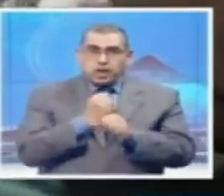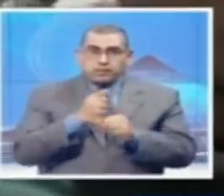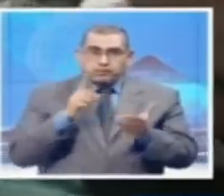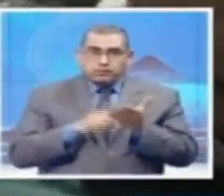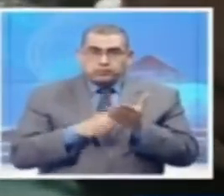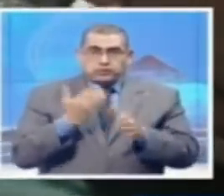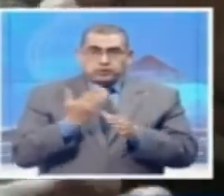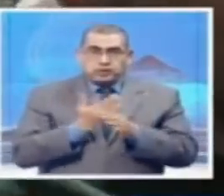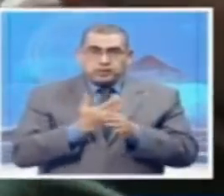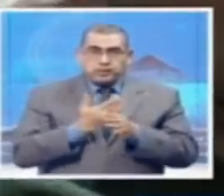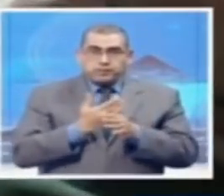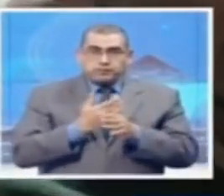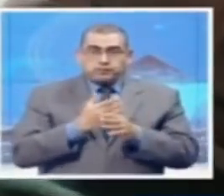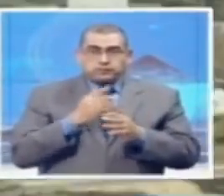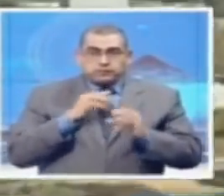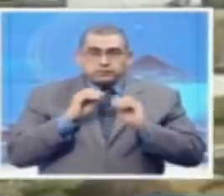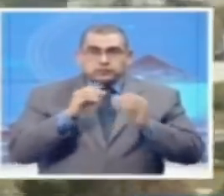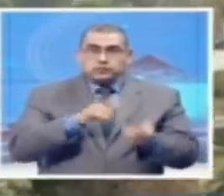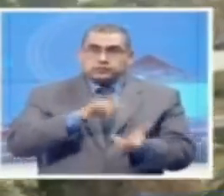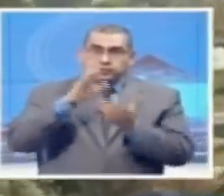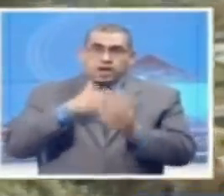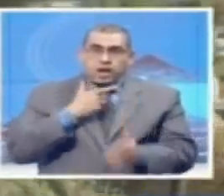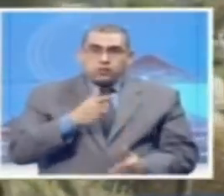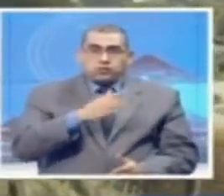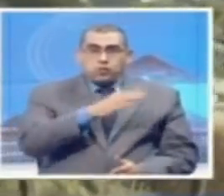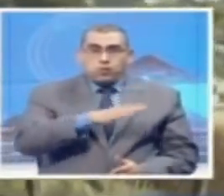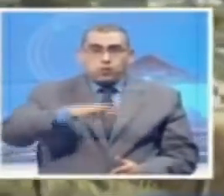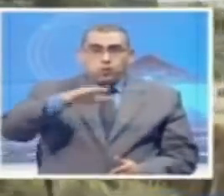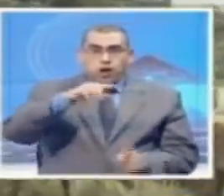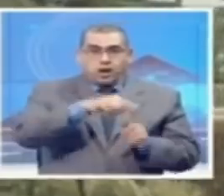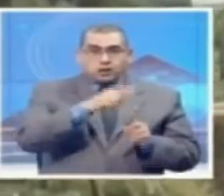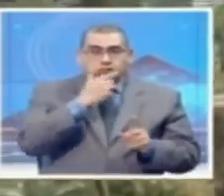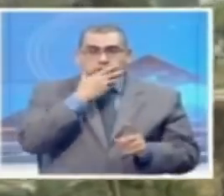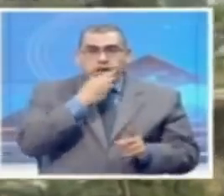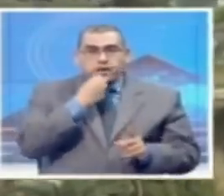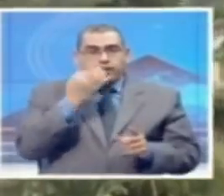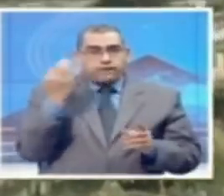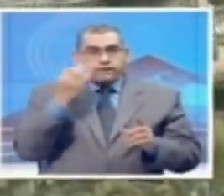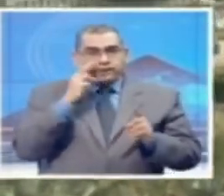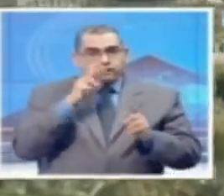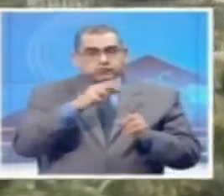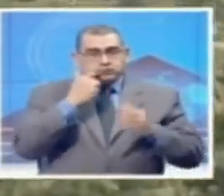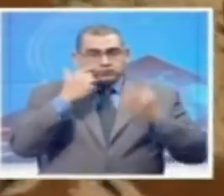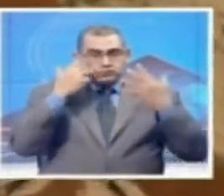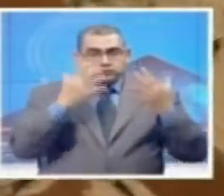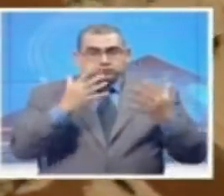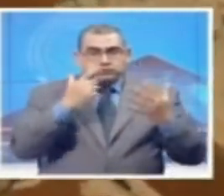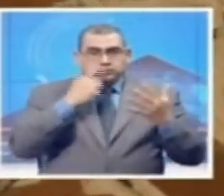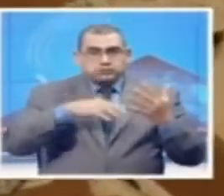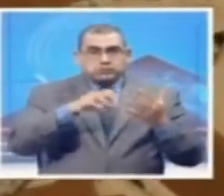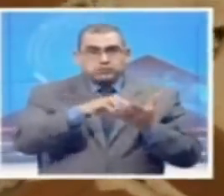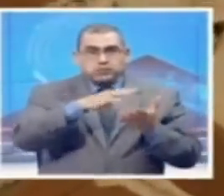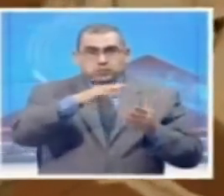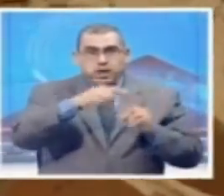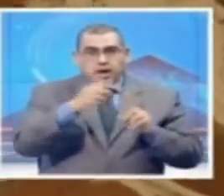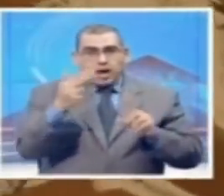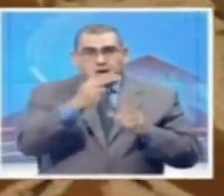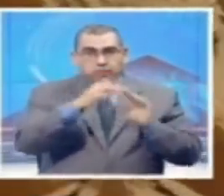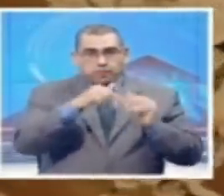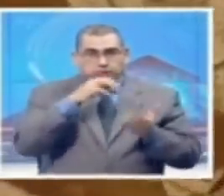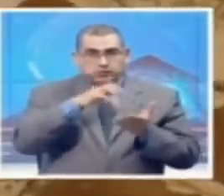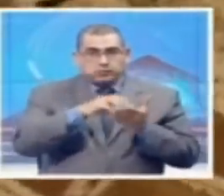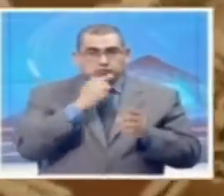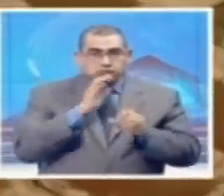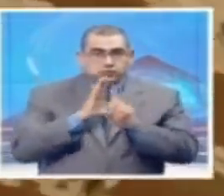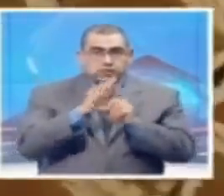ليه ممكن نعمل عملية تصدير. الواحات بلد الجمال، هاشتاج أطلقه شباب الواحات البحرية تأكيدا على